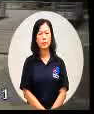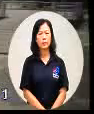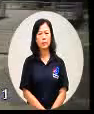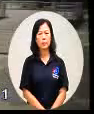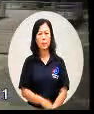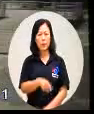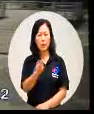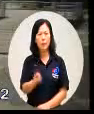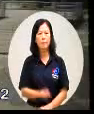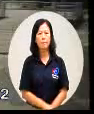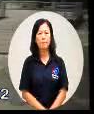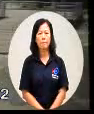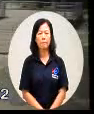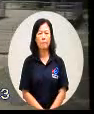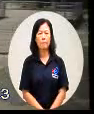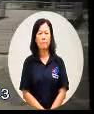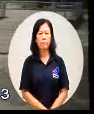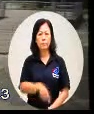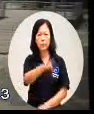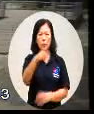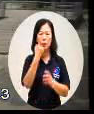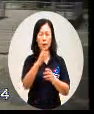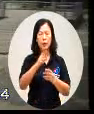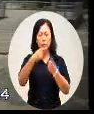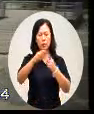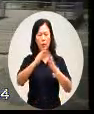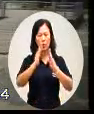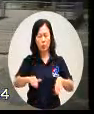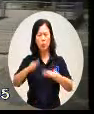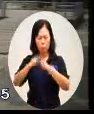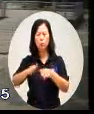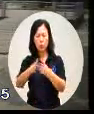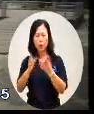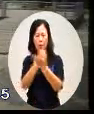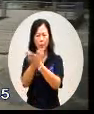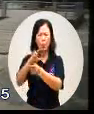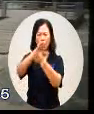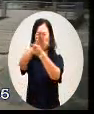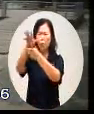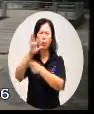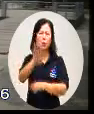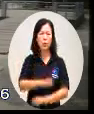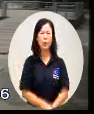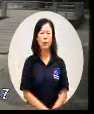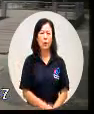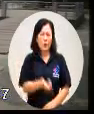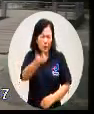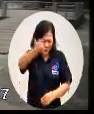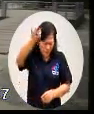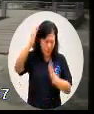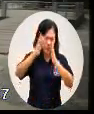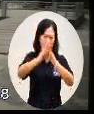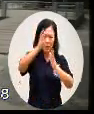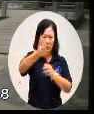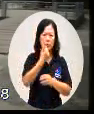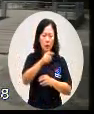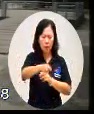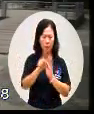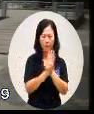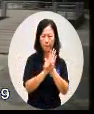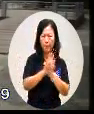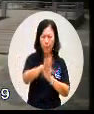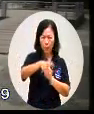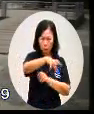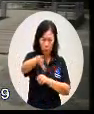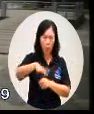下一张，这里的看应该该跳掉，大家都跟骂。以前谢前市长讲有表演的一个广场演